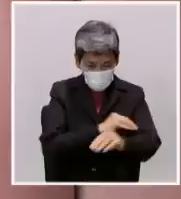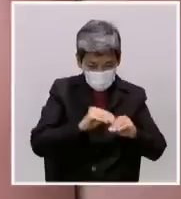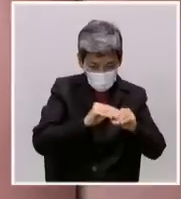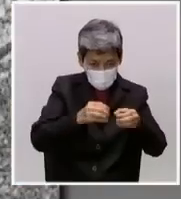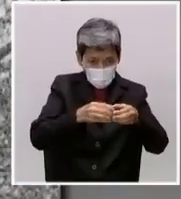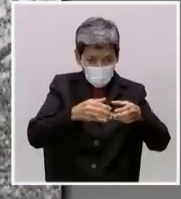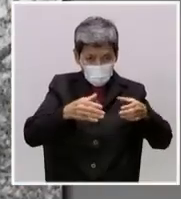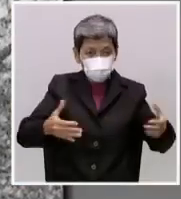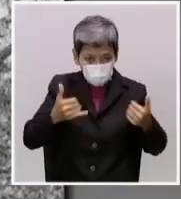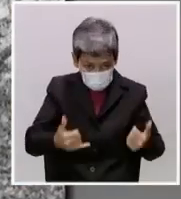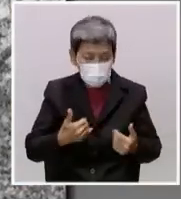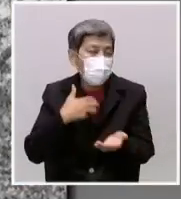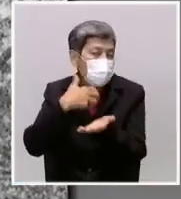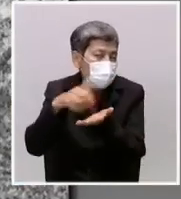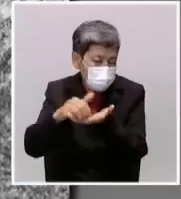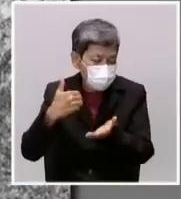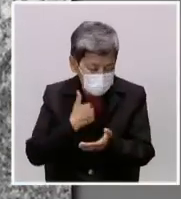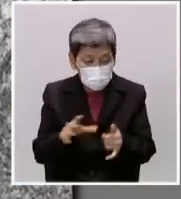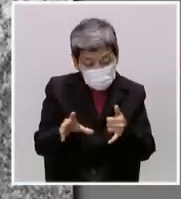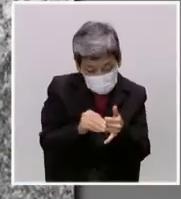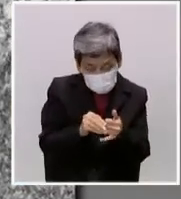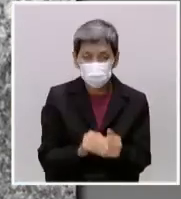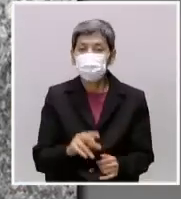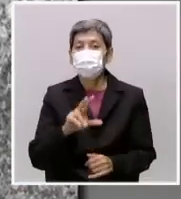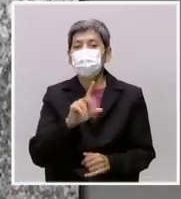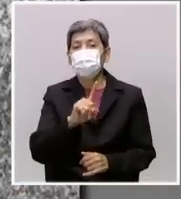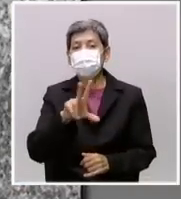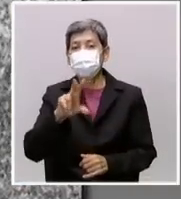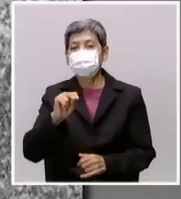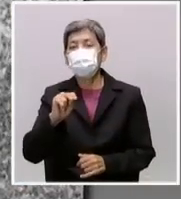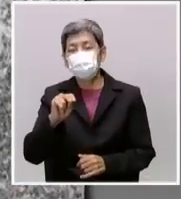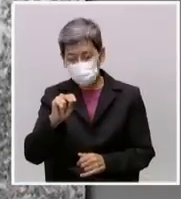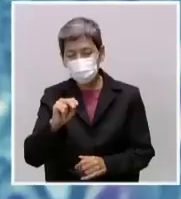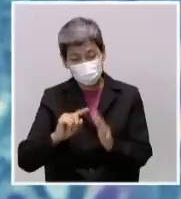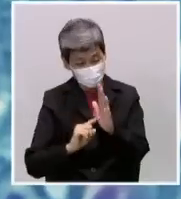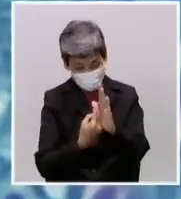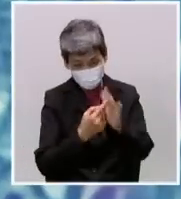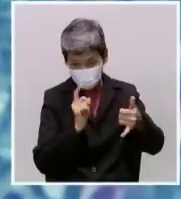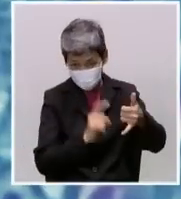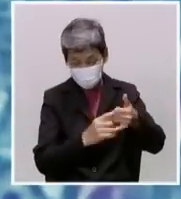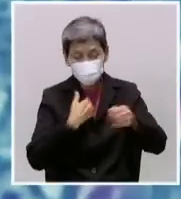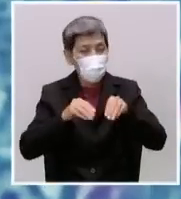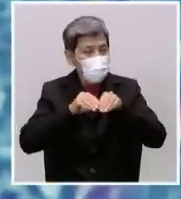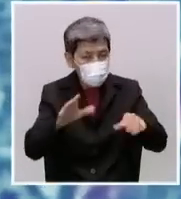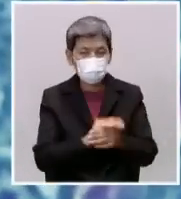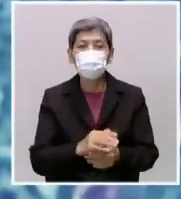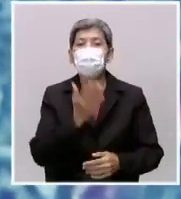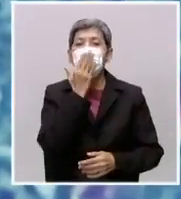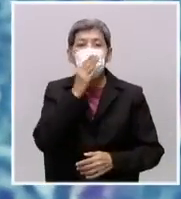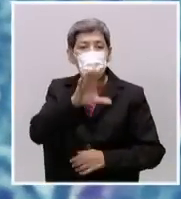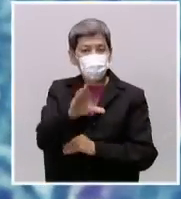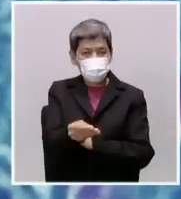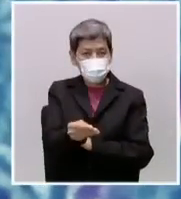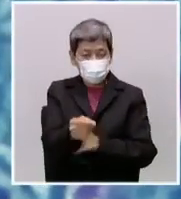มากขึ้นแล้วตอนนี้นะคะรายงานล่าสุดพบผู้ติดเชื้อ130คนแล้วนะคะแต่ว่าจุดเริ่มต้นมีการระบาดที่ทวีปแอฟริก